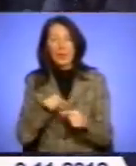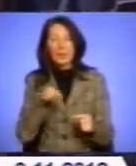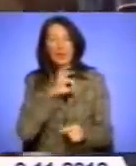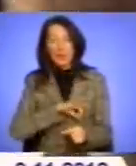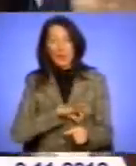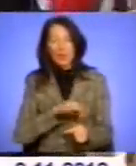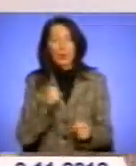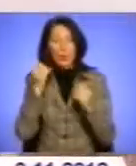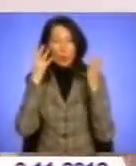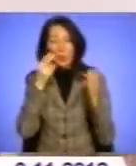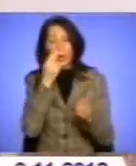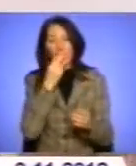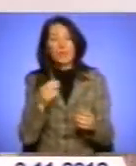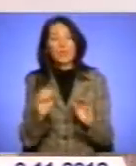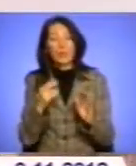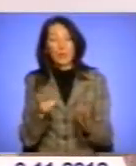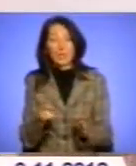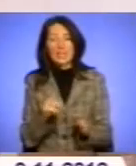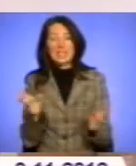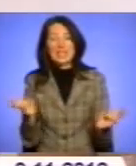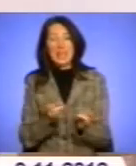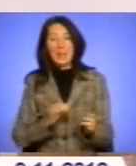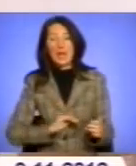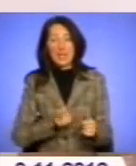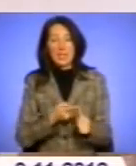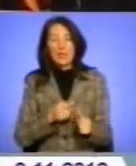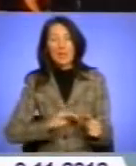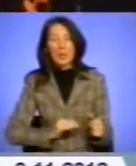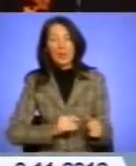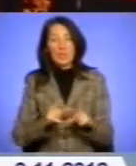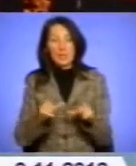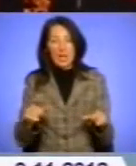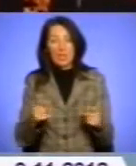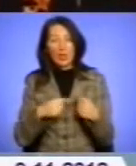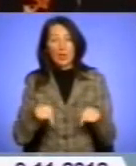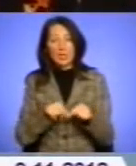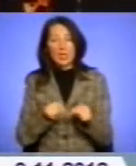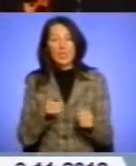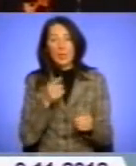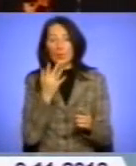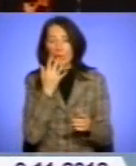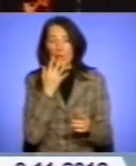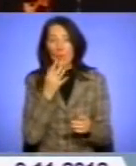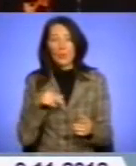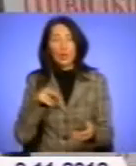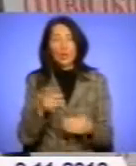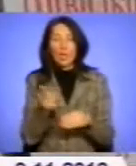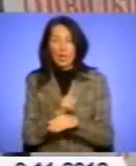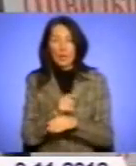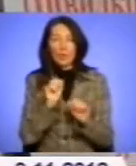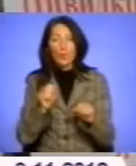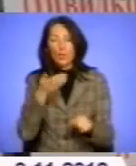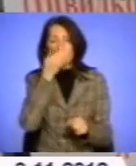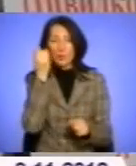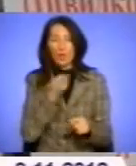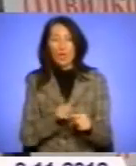Та от, чи варто називати приватні заклади та організації по-іноземному? Пані Наталя зауважує, ідучи Тернополем, інколи можна й забути,